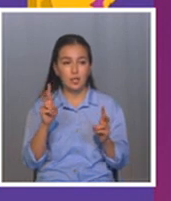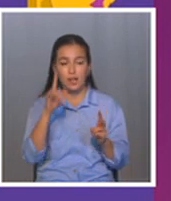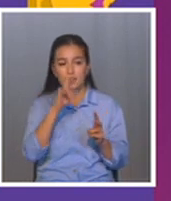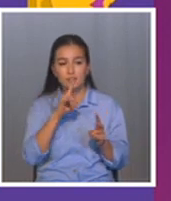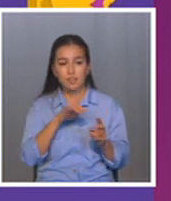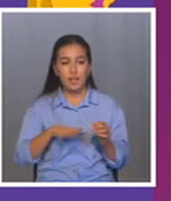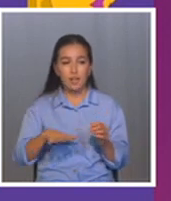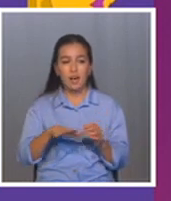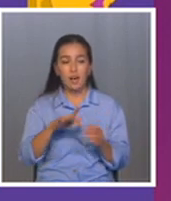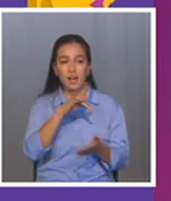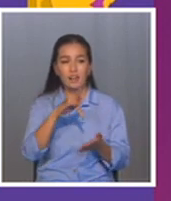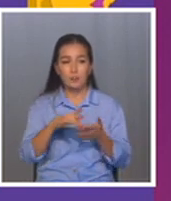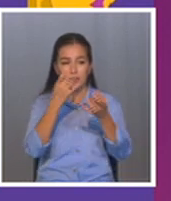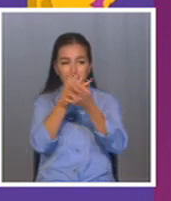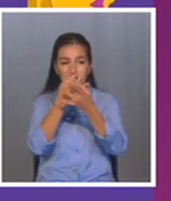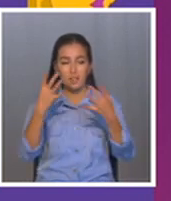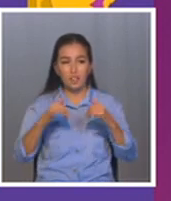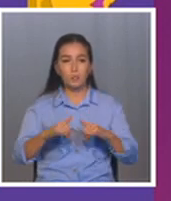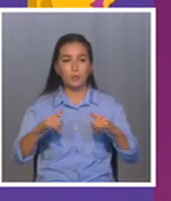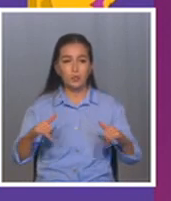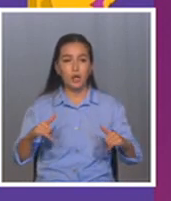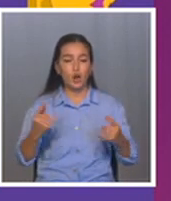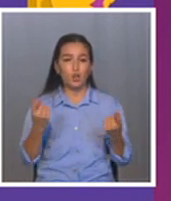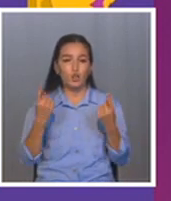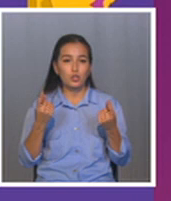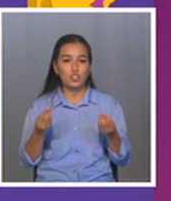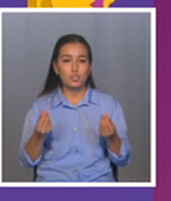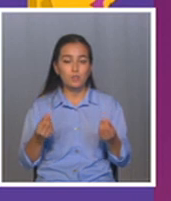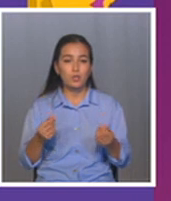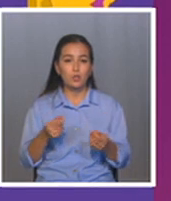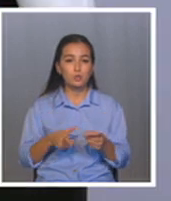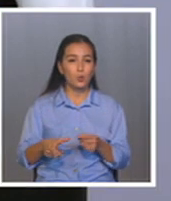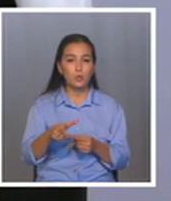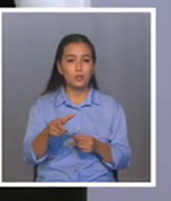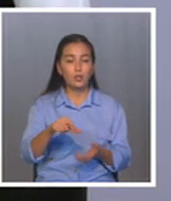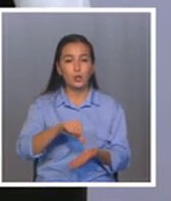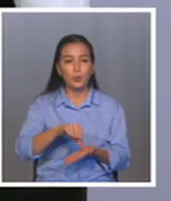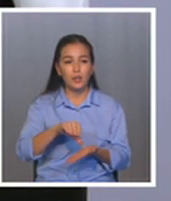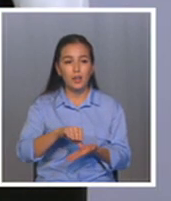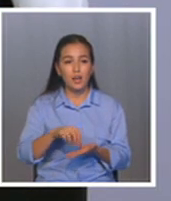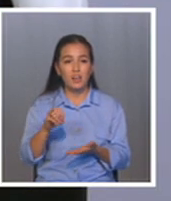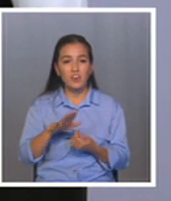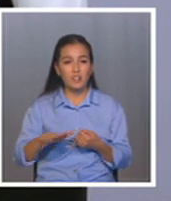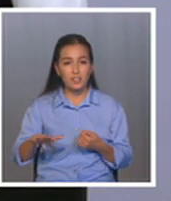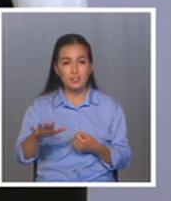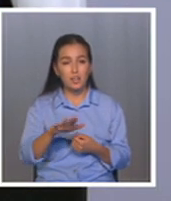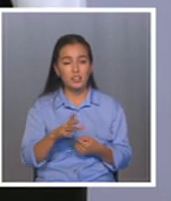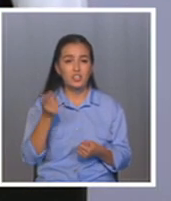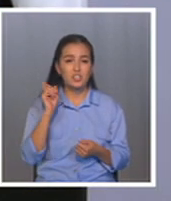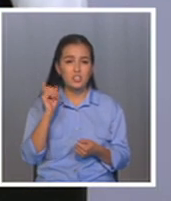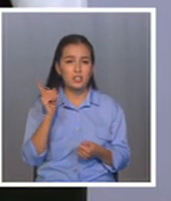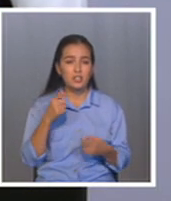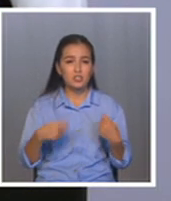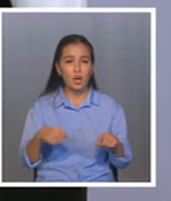қала мәдениеттерінің дамуындағы Ұлы Жібек жолының ролі. Еуразияның ежелгі сауда